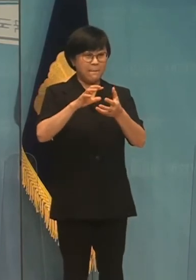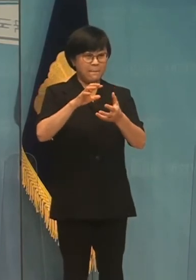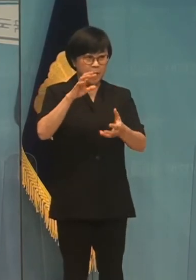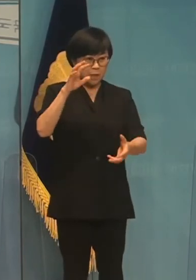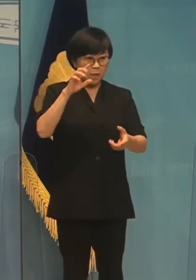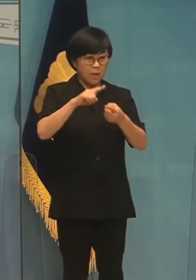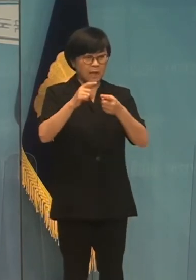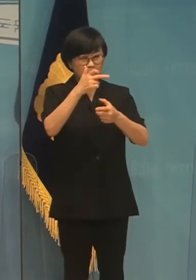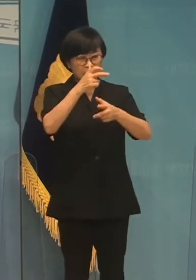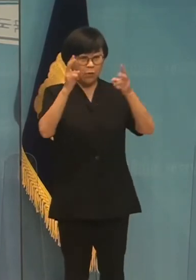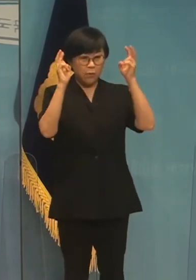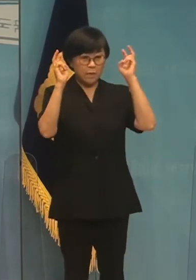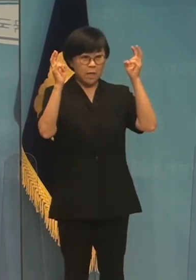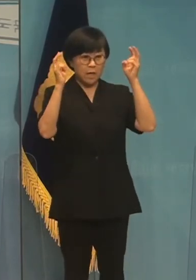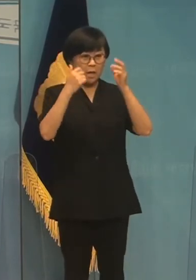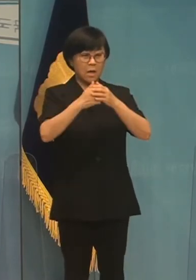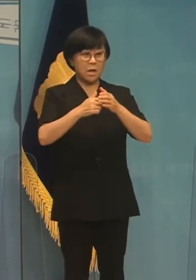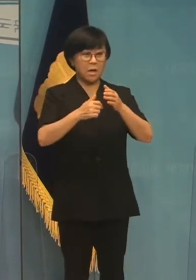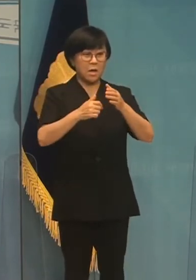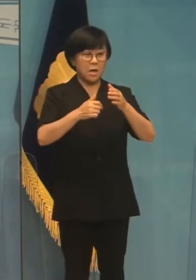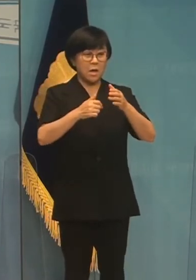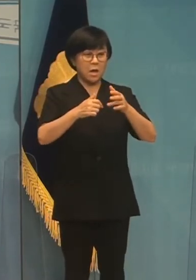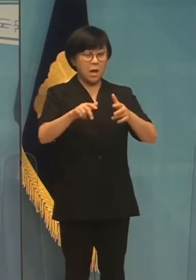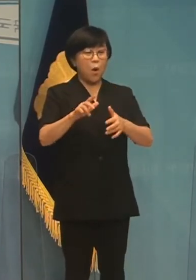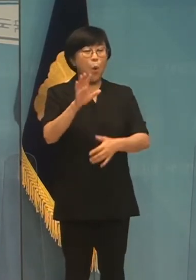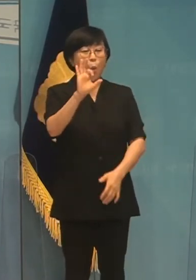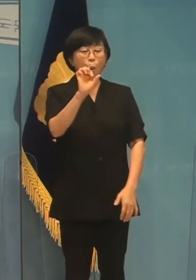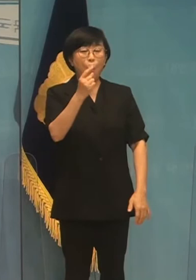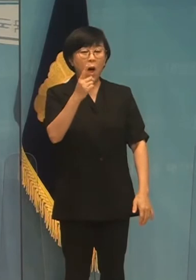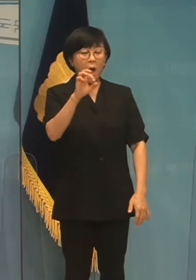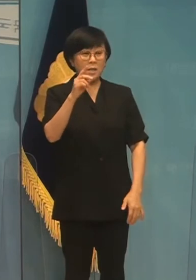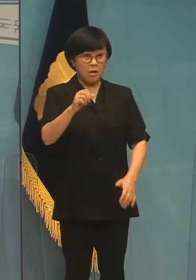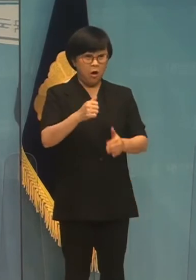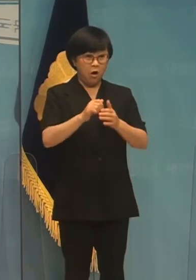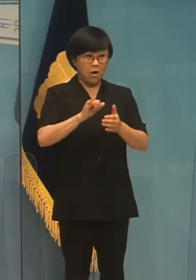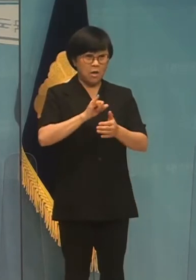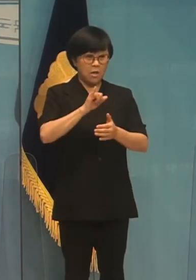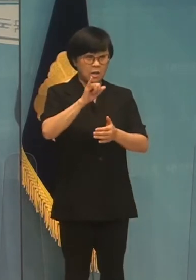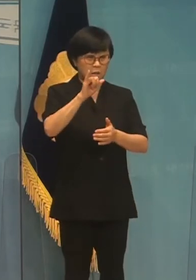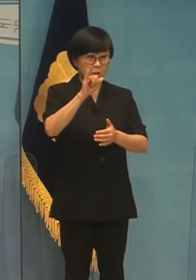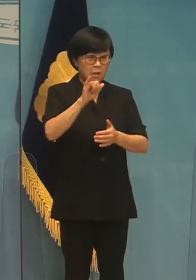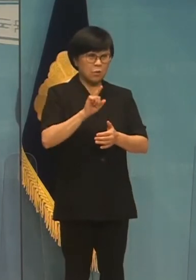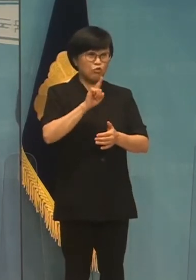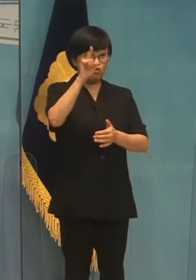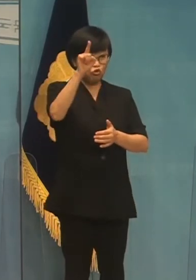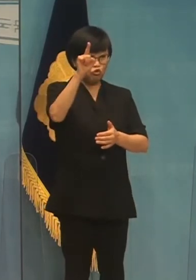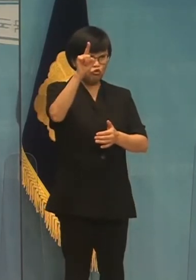빅테크 거대 기업들이 화성 진출에